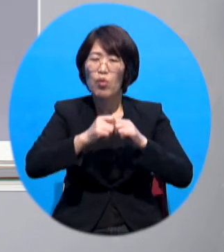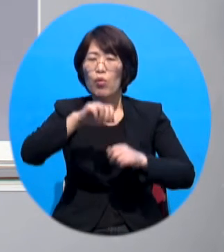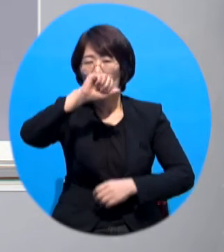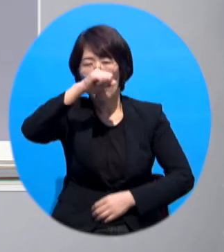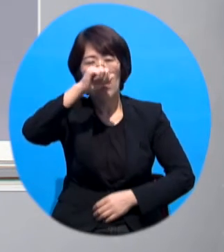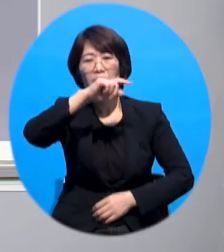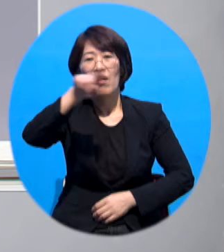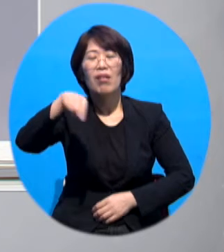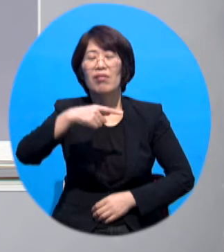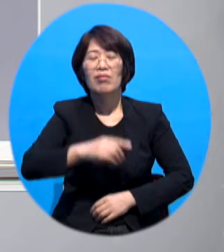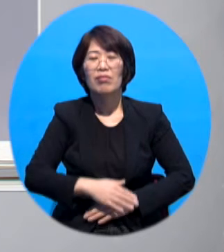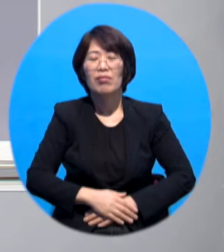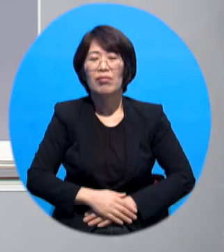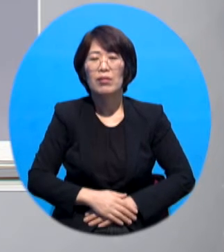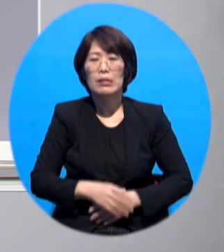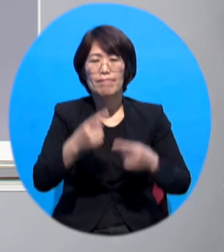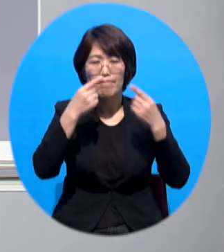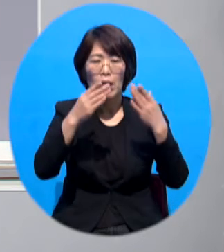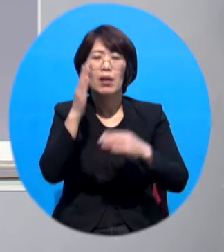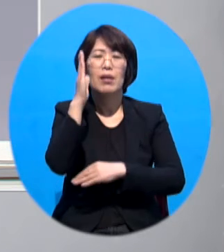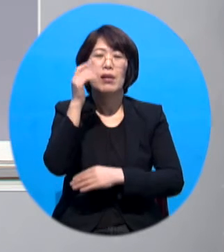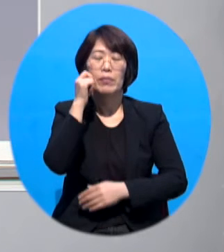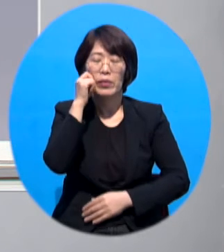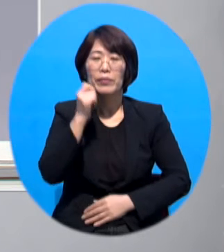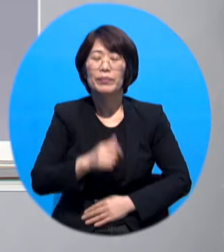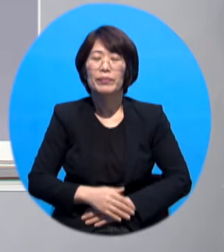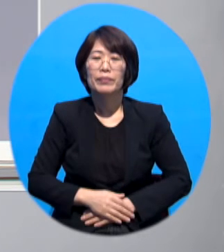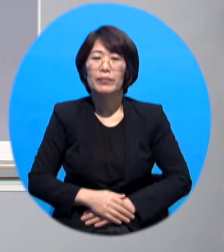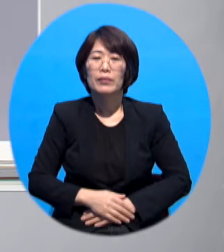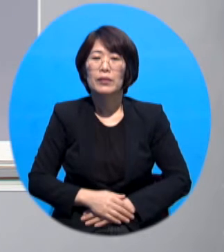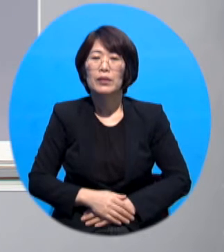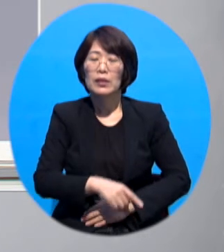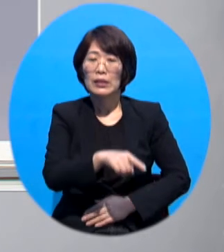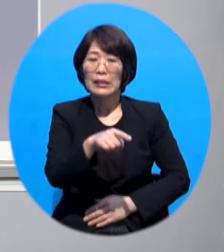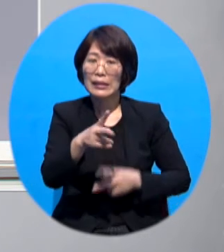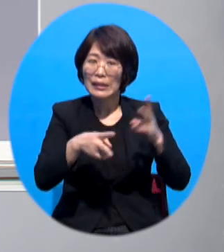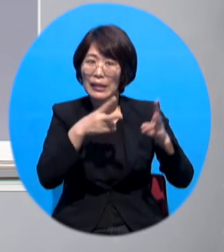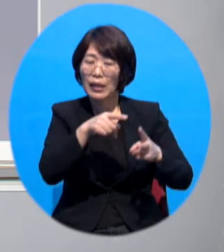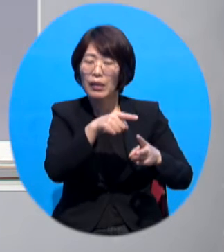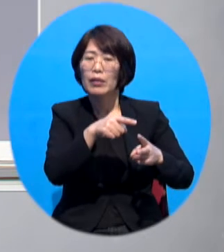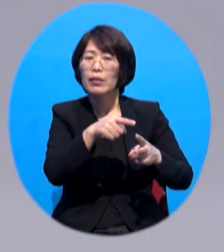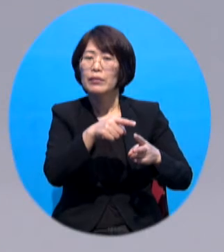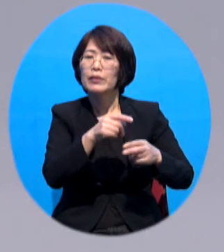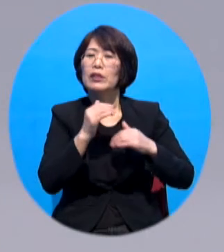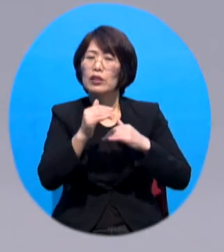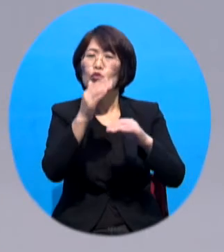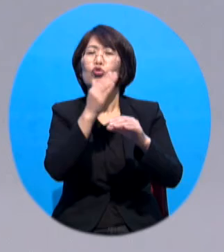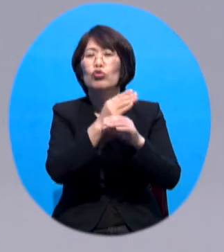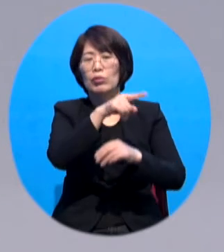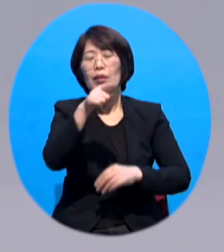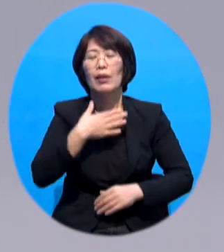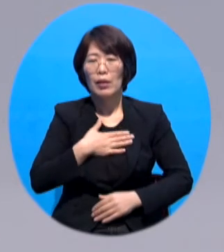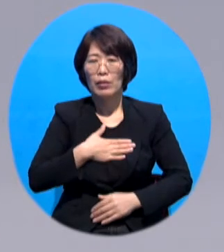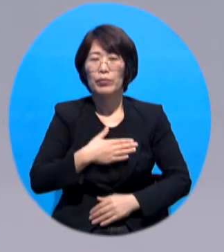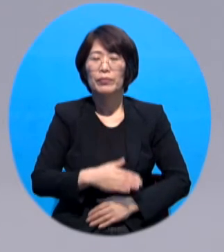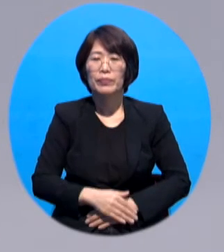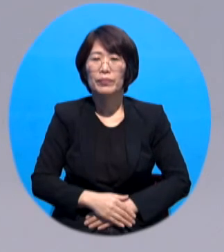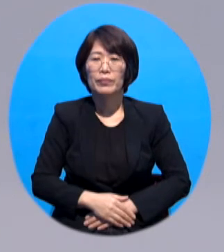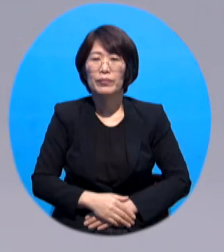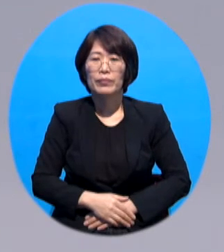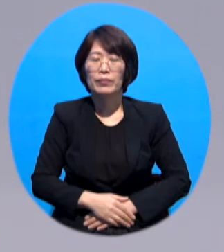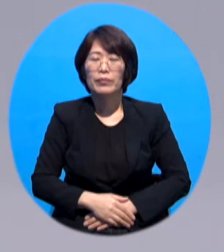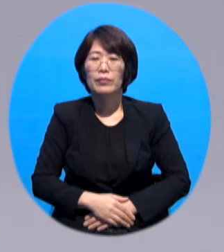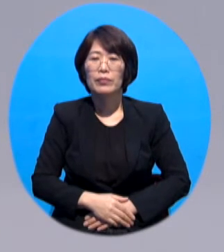상황은 제가 확실하게 이야기할 수는 없지만 그런 사업들이 진행되고 있는지를 잘 알고 있습니다